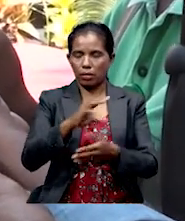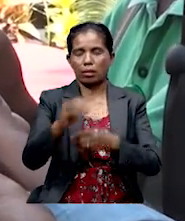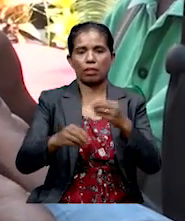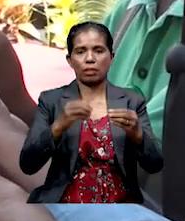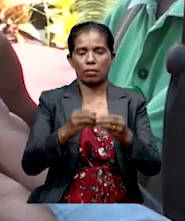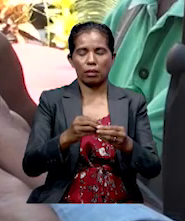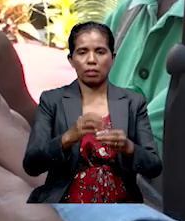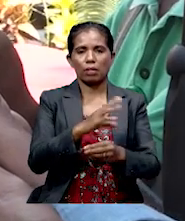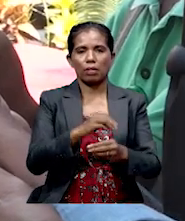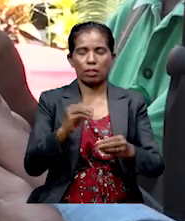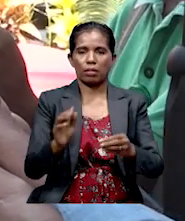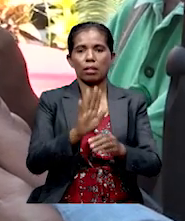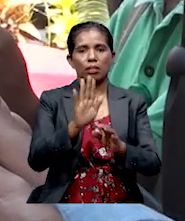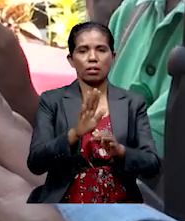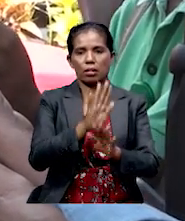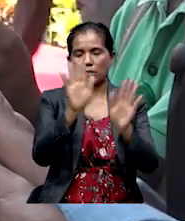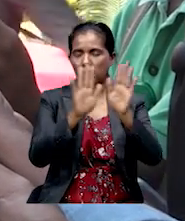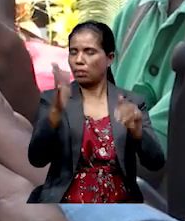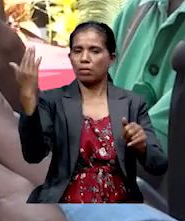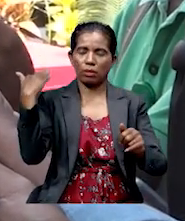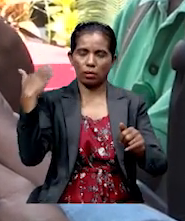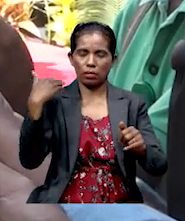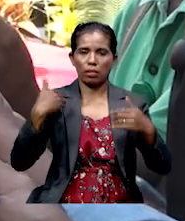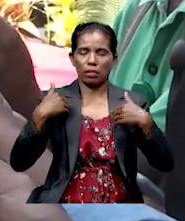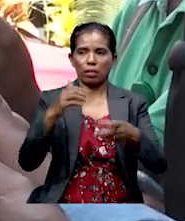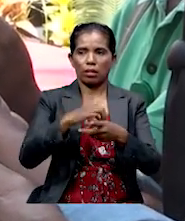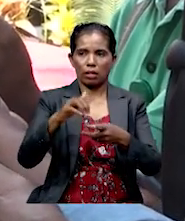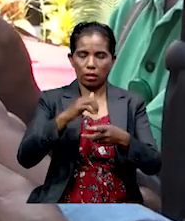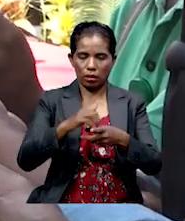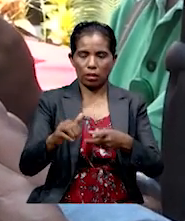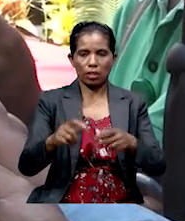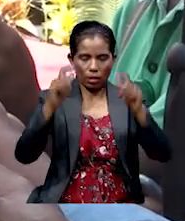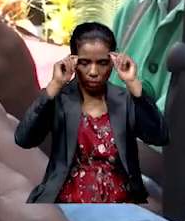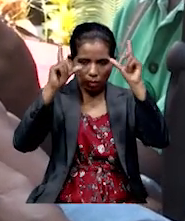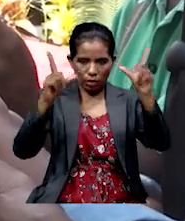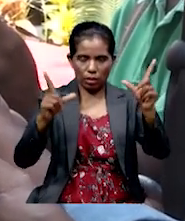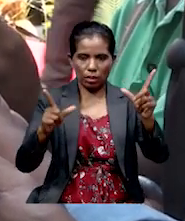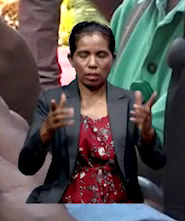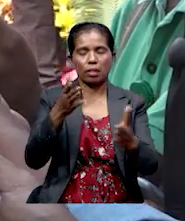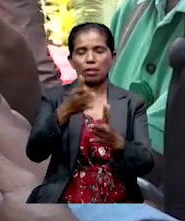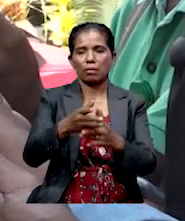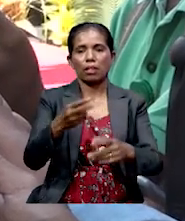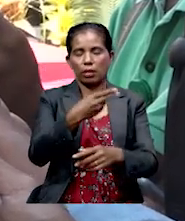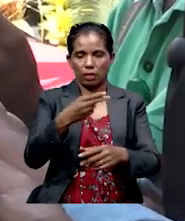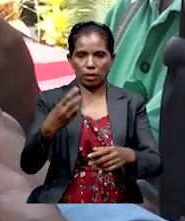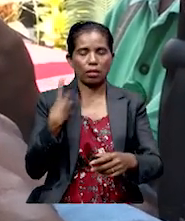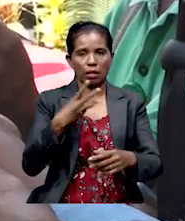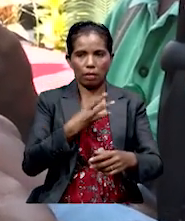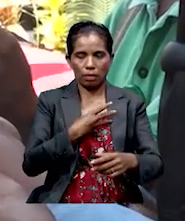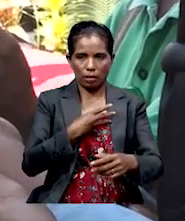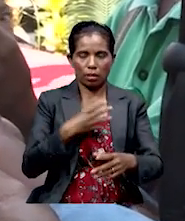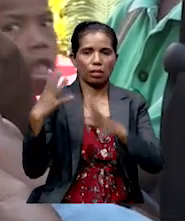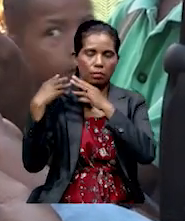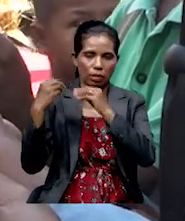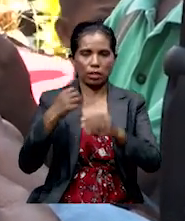beberapa minggu lalu ada pelatihan Bea Cukai Timor Leste ke Indonesia. Dan harapan kami tentunya hal